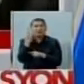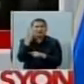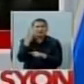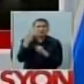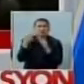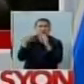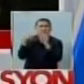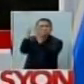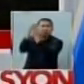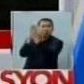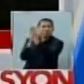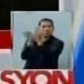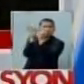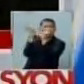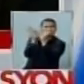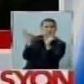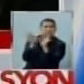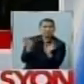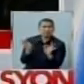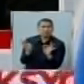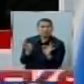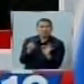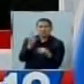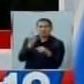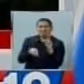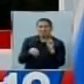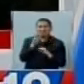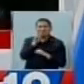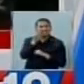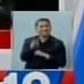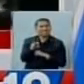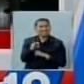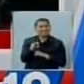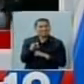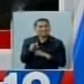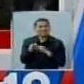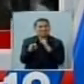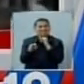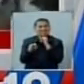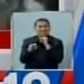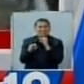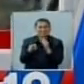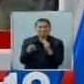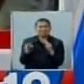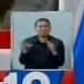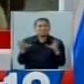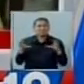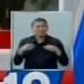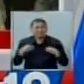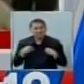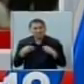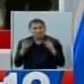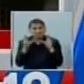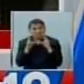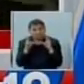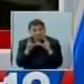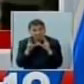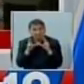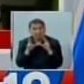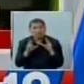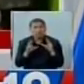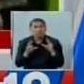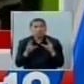masasaksihan ng botante ang paglalagay ng balota sa BCM at hindi rin sila makakatanggap na resibo ng kanilang boto. Ayan. So nakalagay